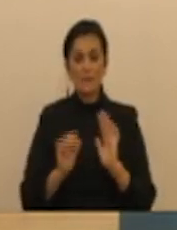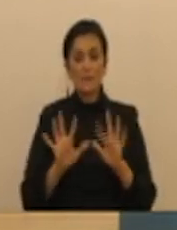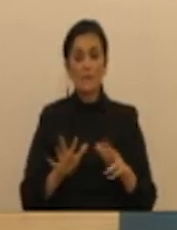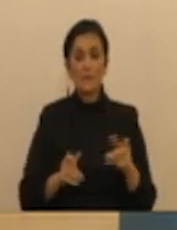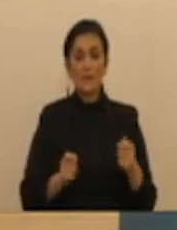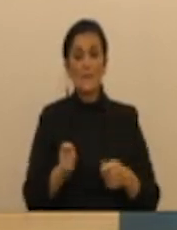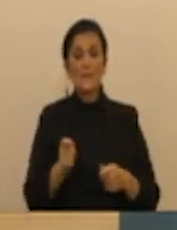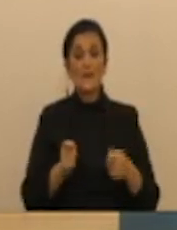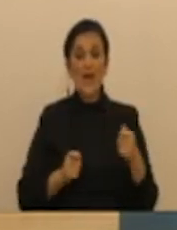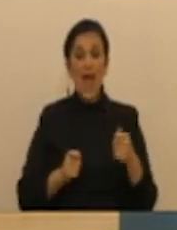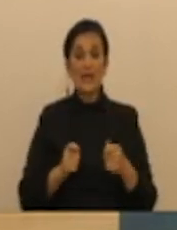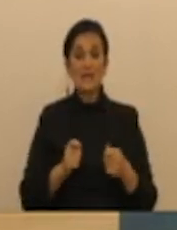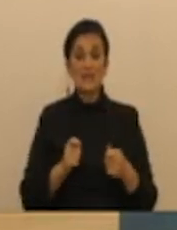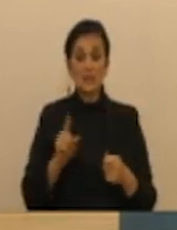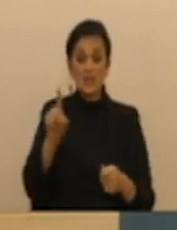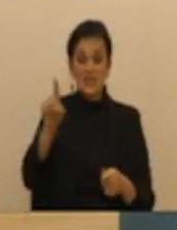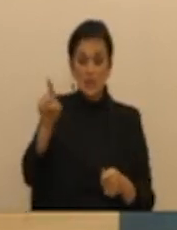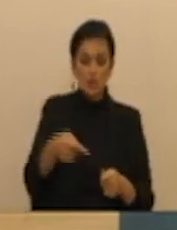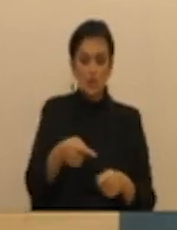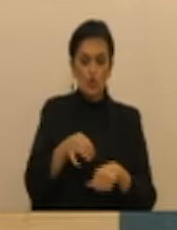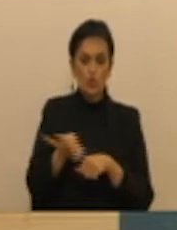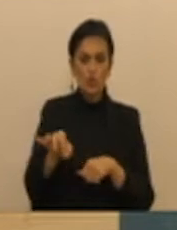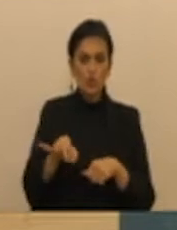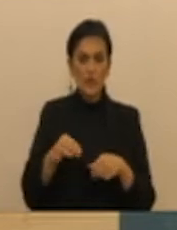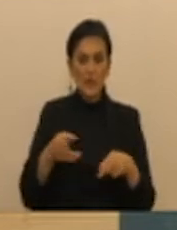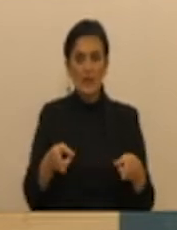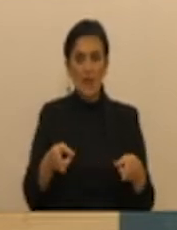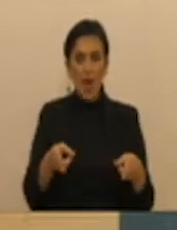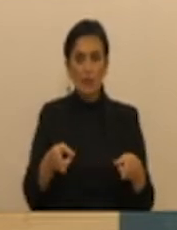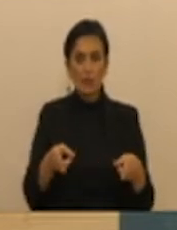პრეზიდენტის იძულება კრიმინალური